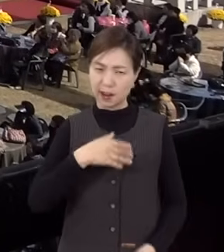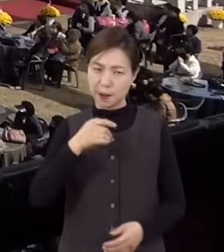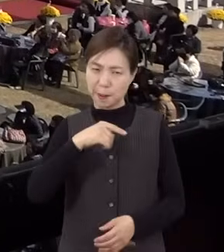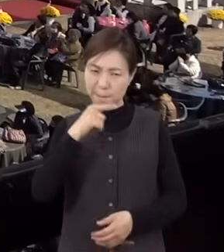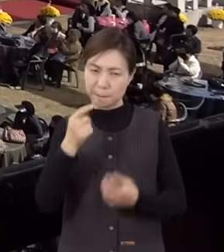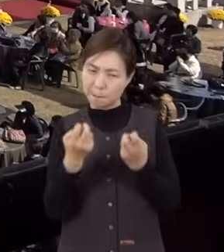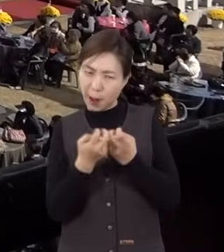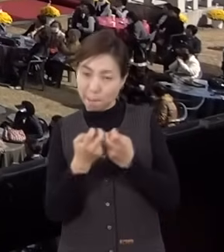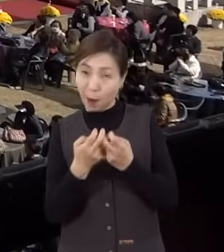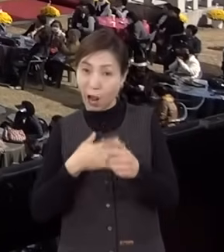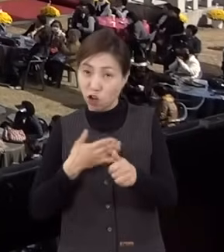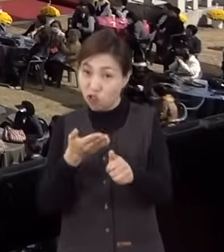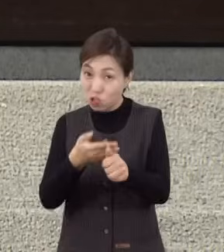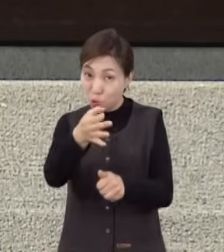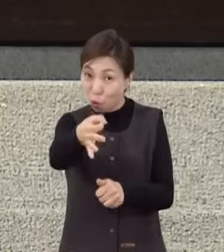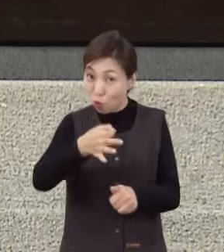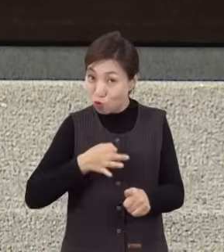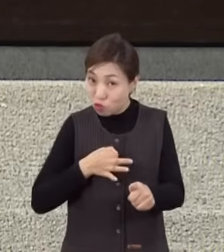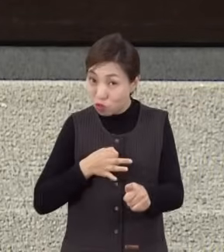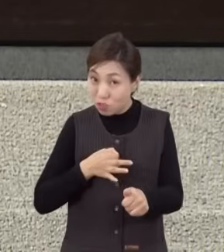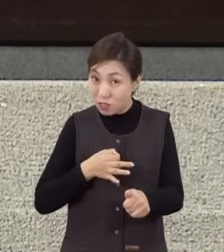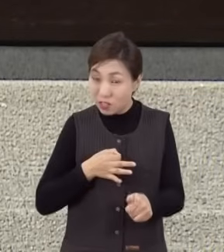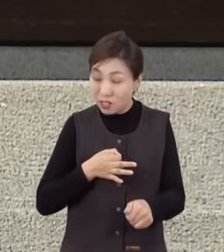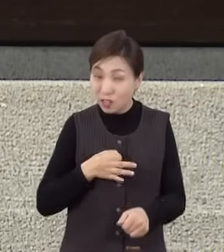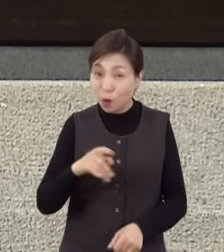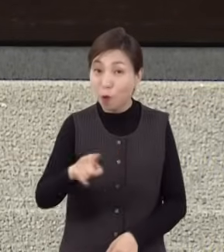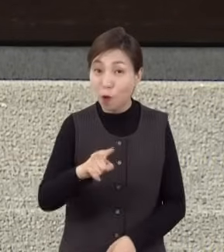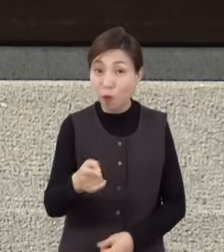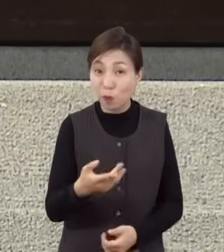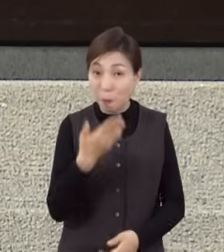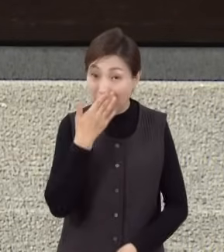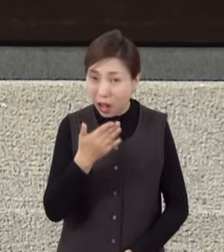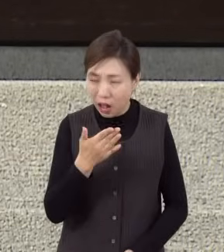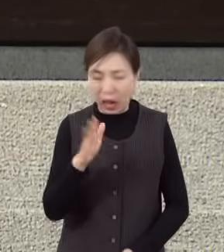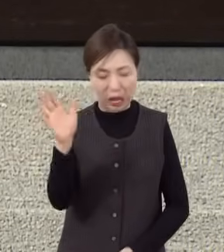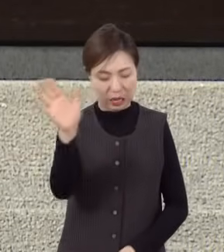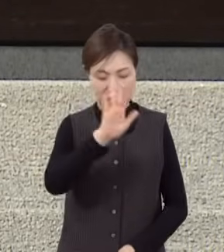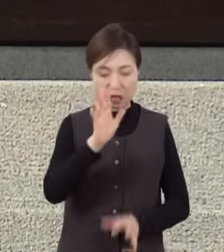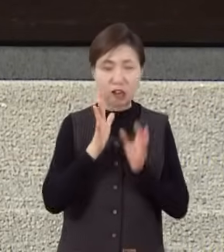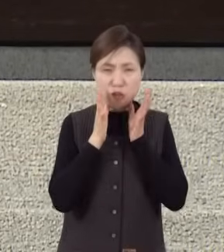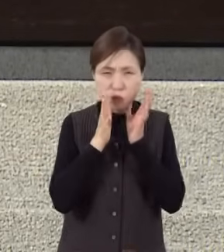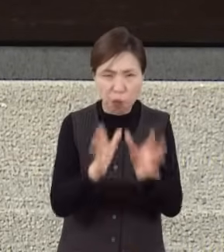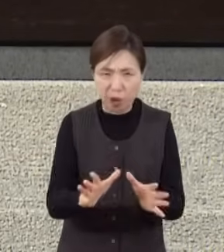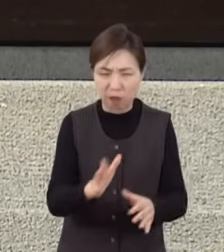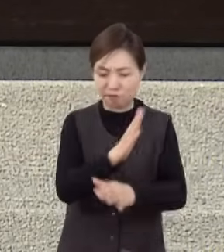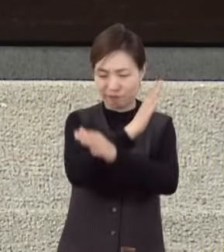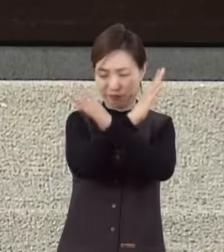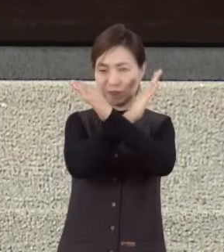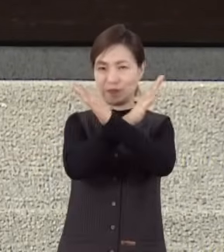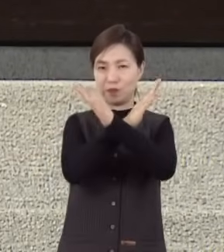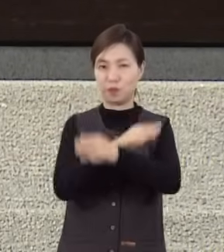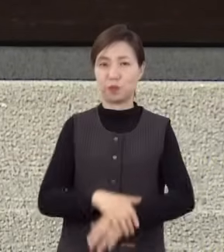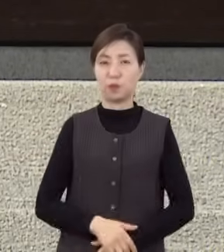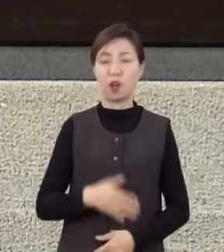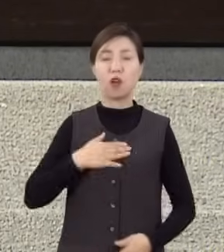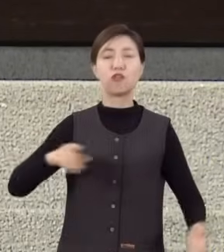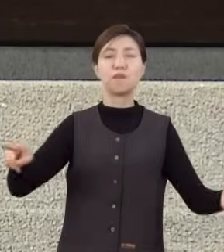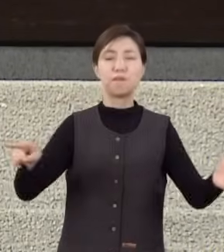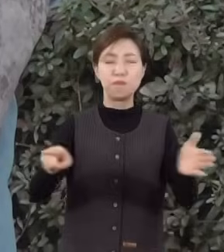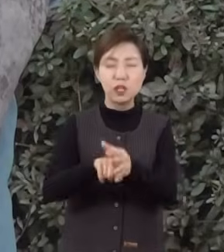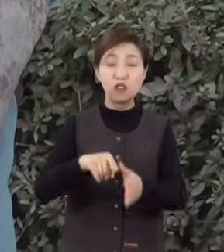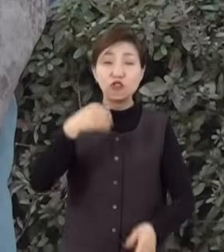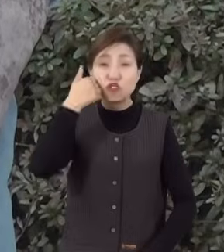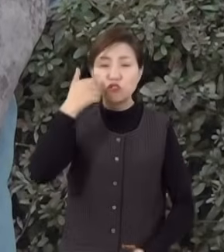그 비방대로 해주겠어, 이런 거에 우리 불자님들 많이 속잖아요. 근데 우리 불자는 오로지 뭐에만 의지해야